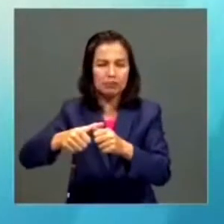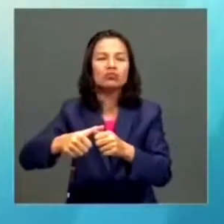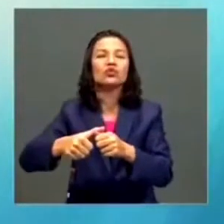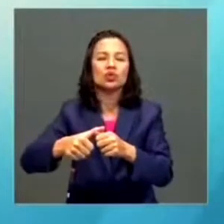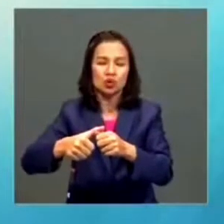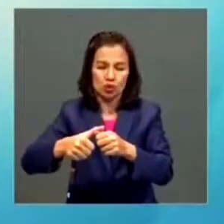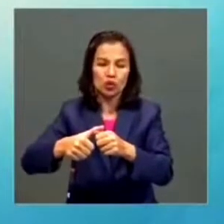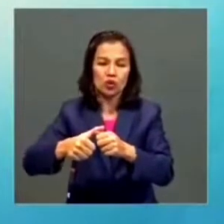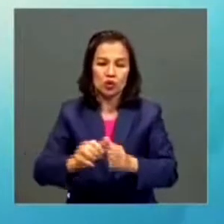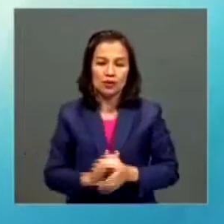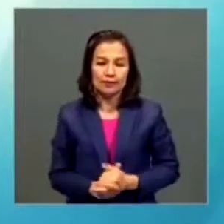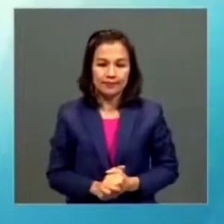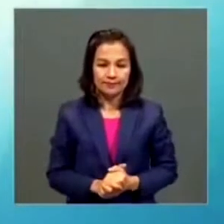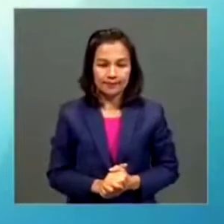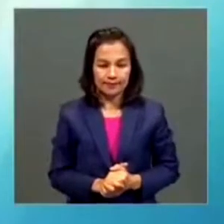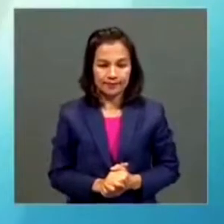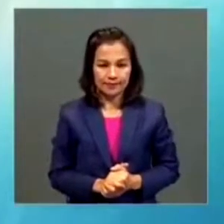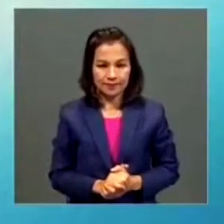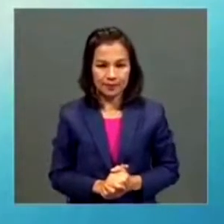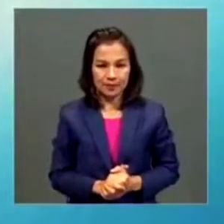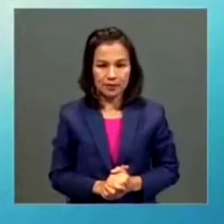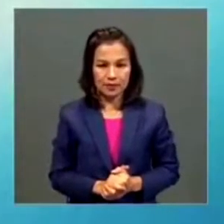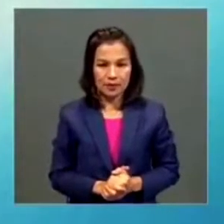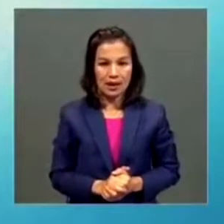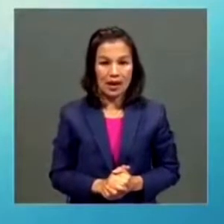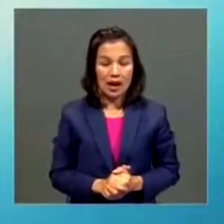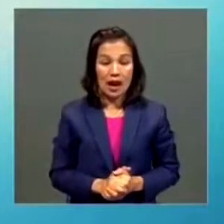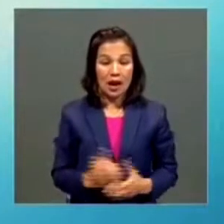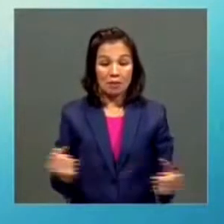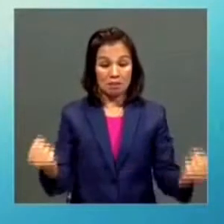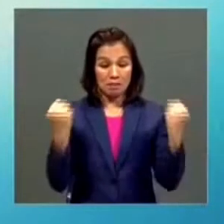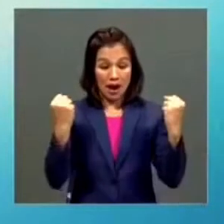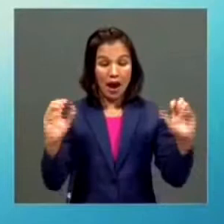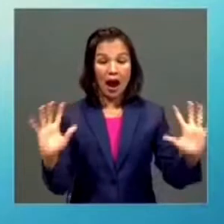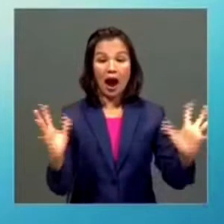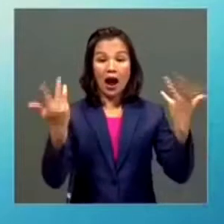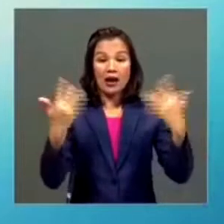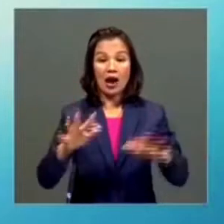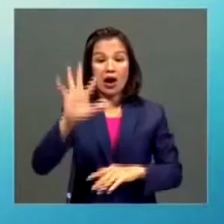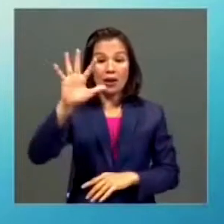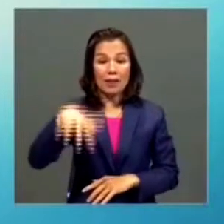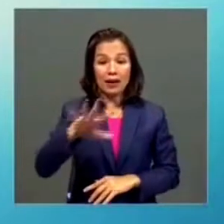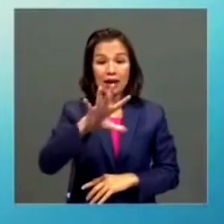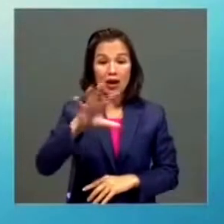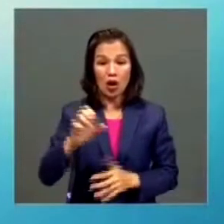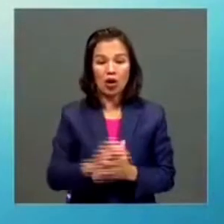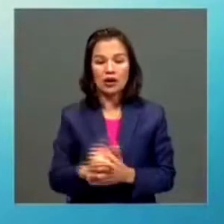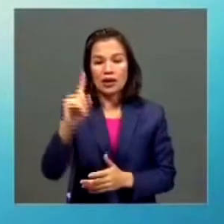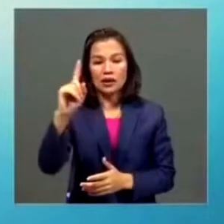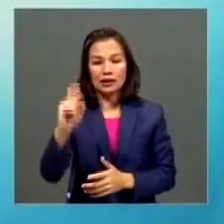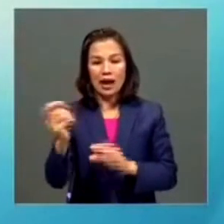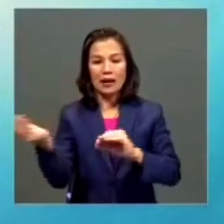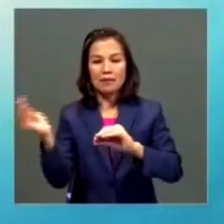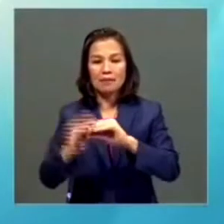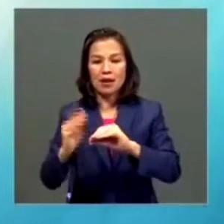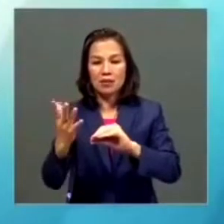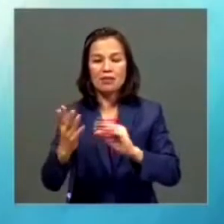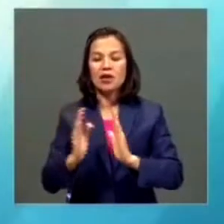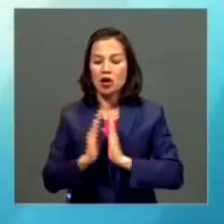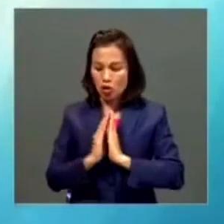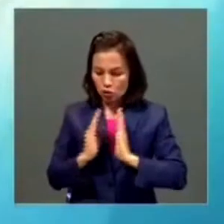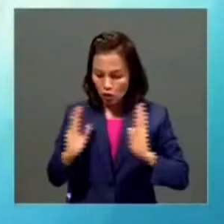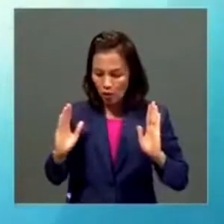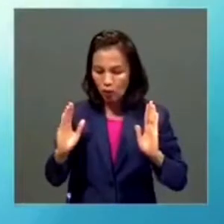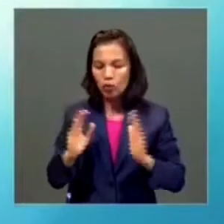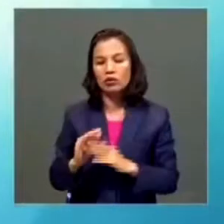นะครับหายป่วยไปแล้ว 5,500 นะครับไม่มีเสียชีวิตเพิ่มก็ขอบคุณทางทีมแพทย์ที่